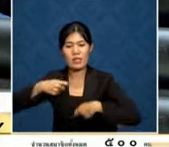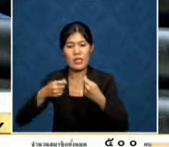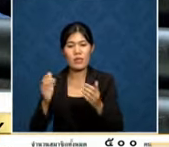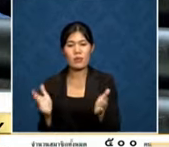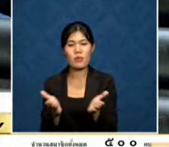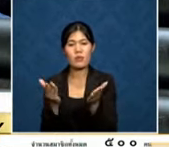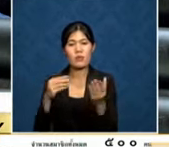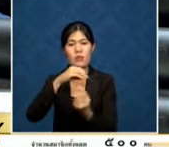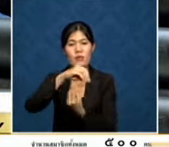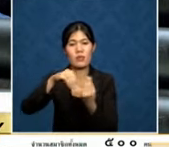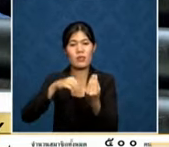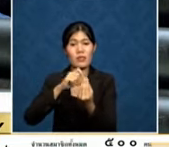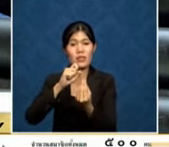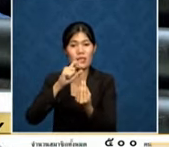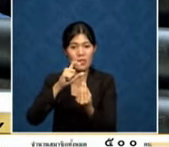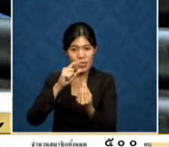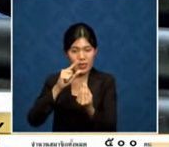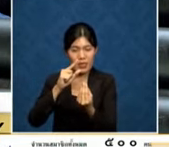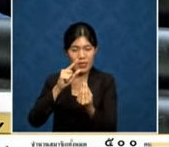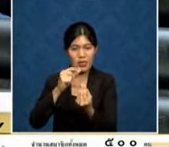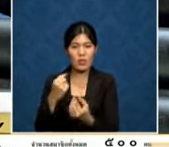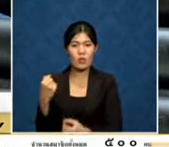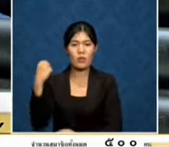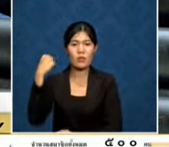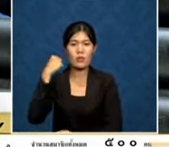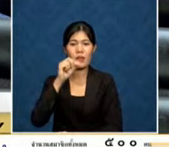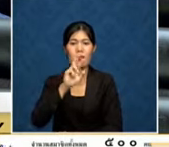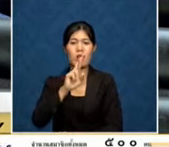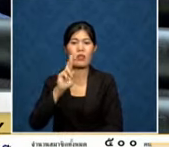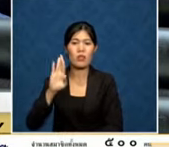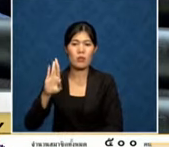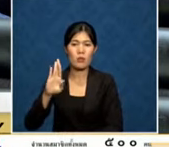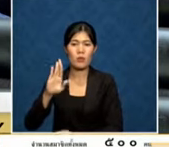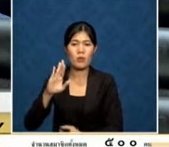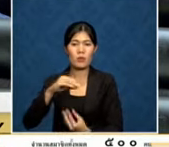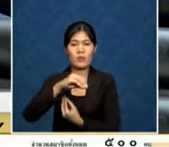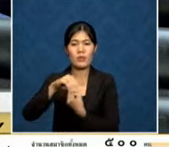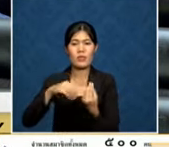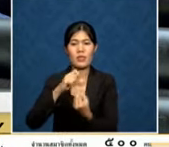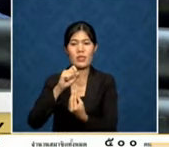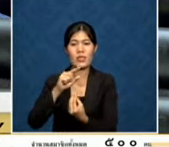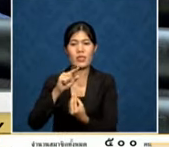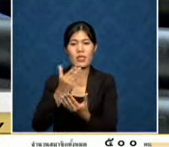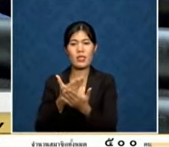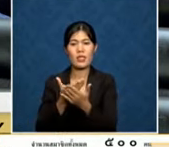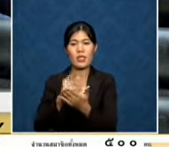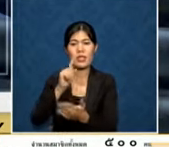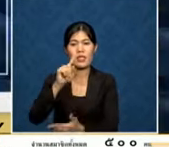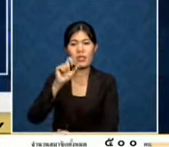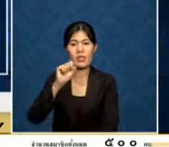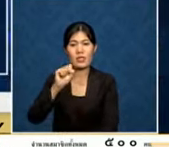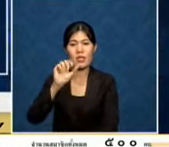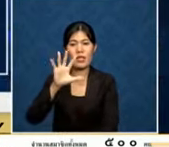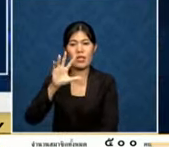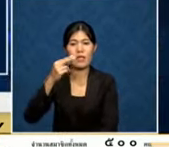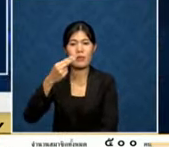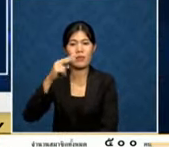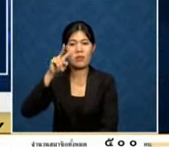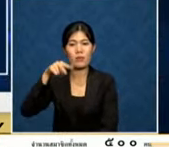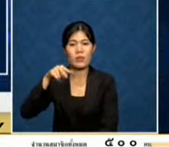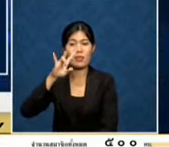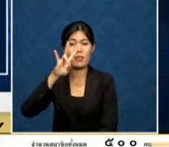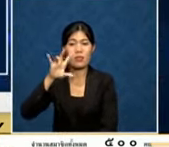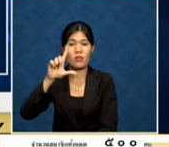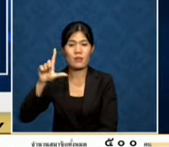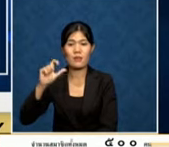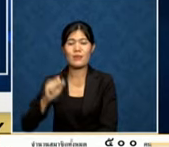เศรษฐกิจและสร้างความเข้มแข็งของระบบเศรษฐกิจจำนวน15700ล้านบาท